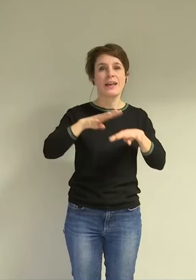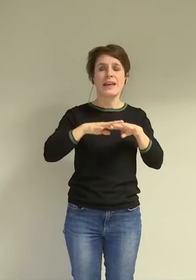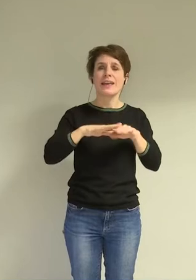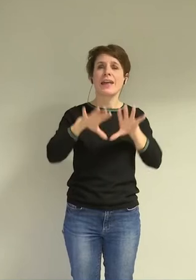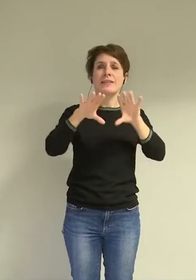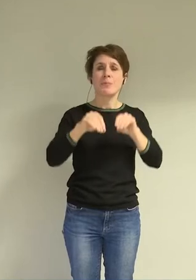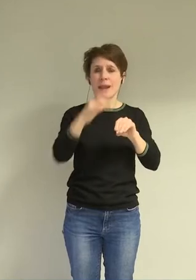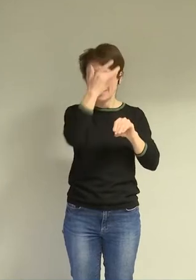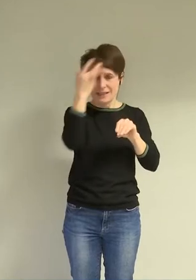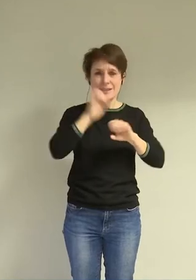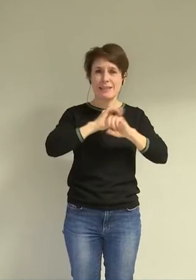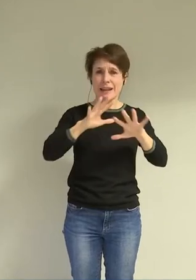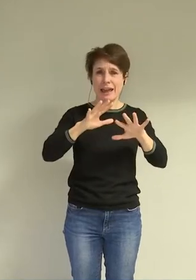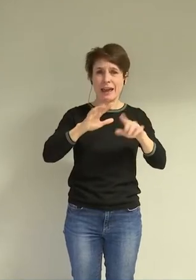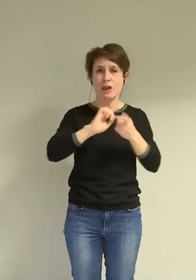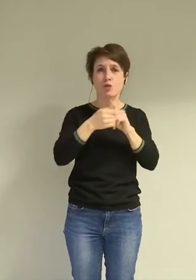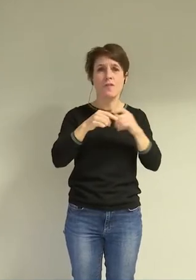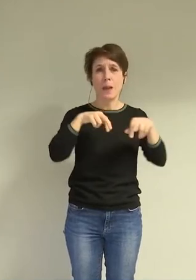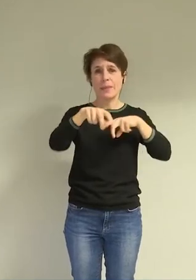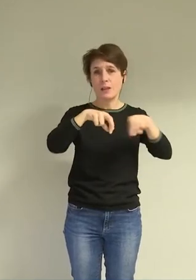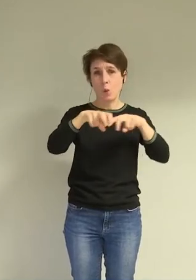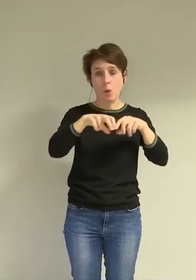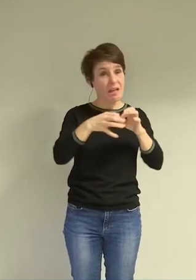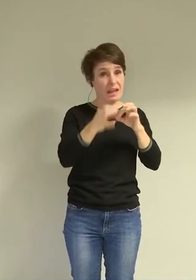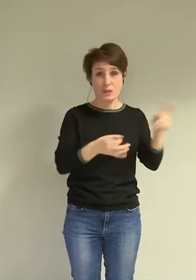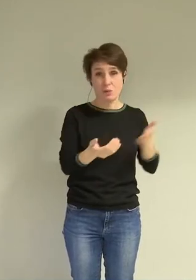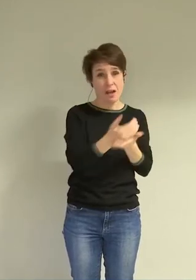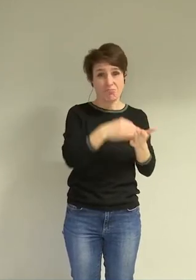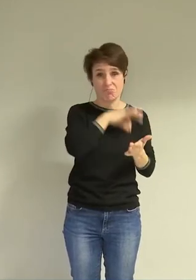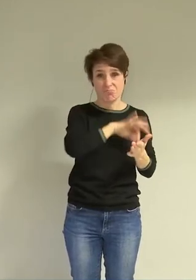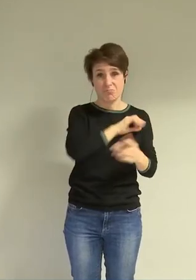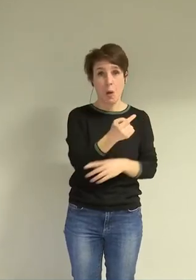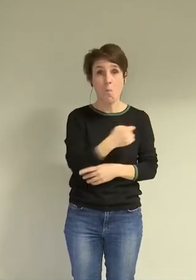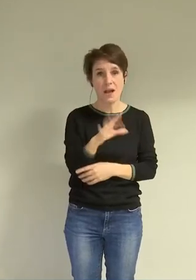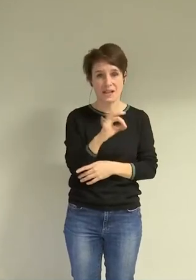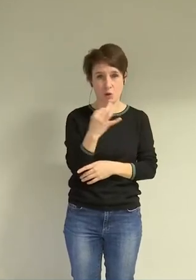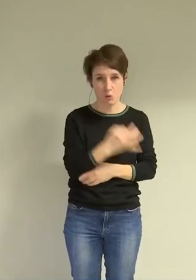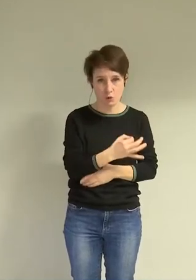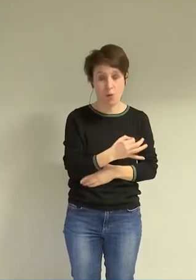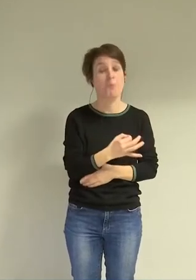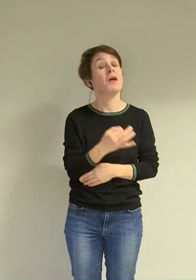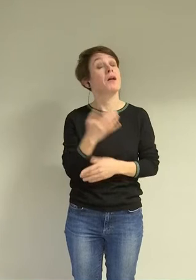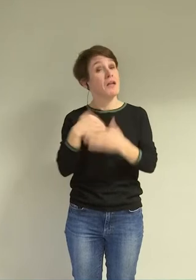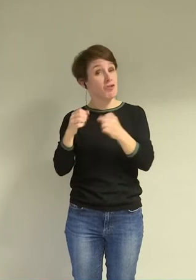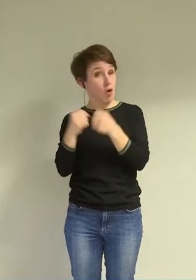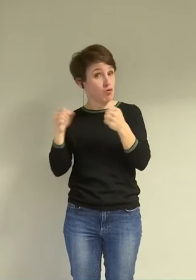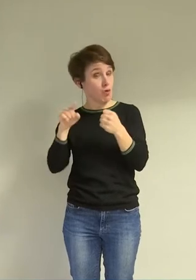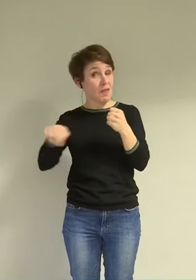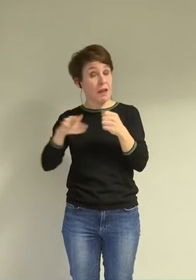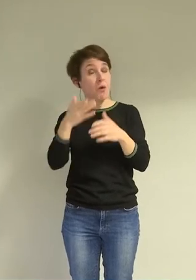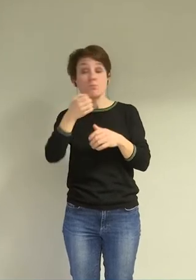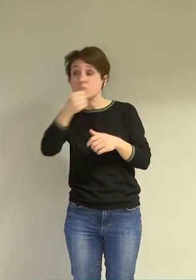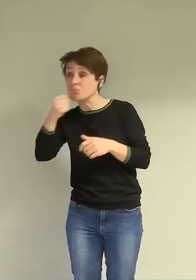concertation à sainte claire dans le dauphiné libéré du 18 janvier d'autres commerçants expliqué avoir perdu respectivement